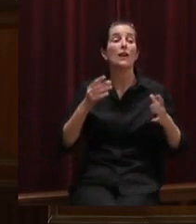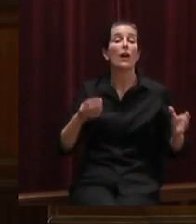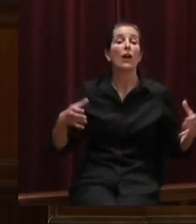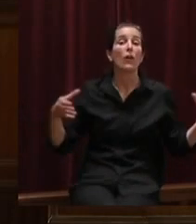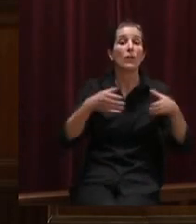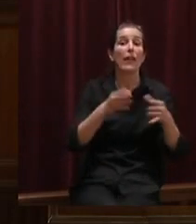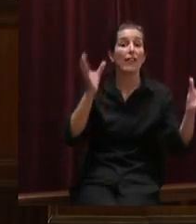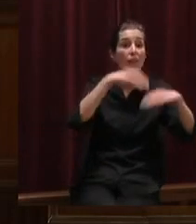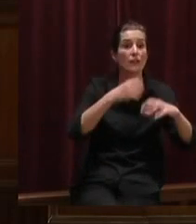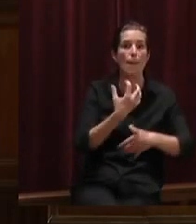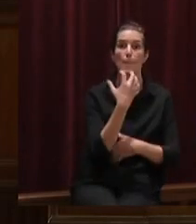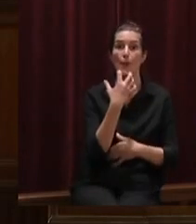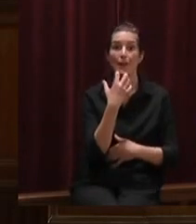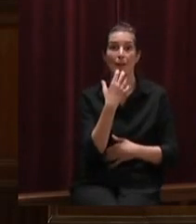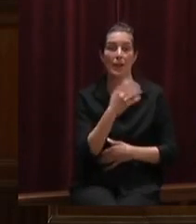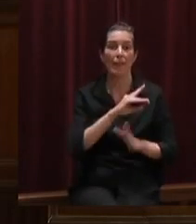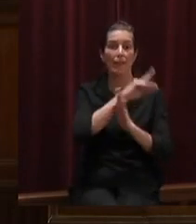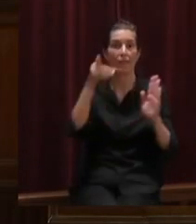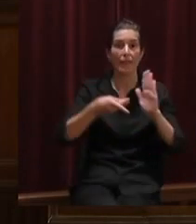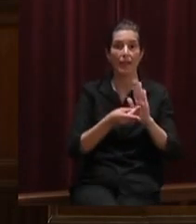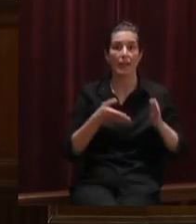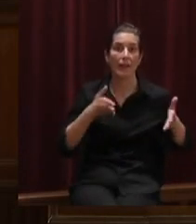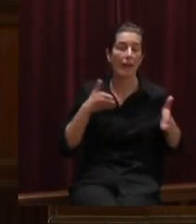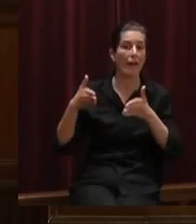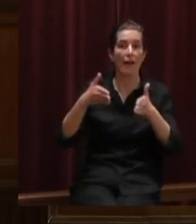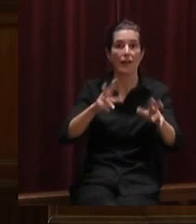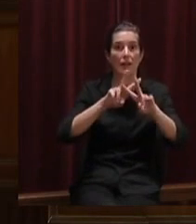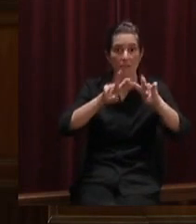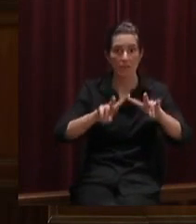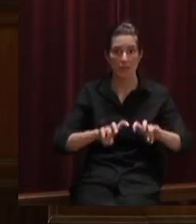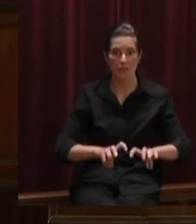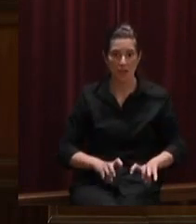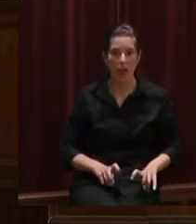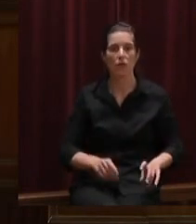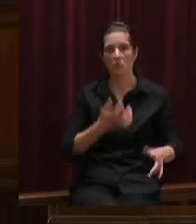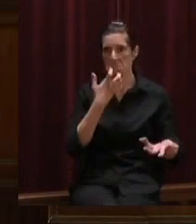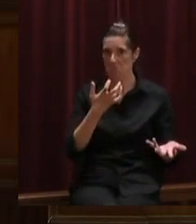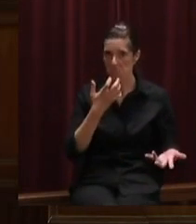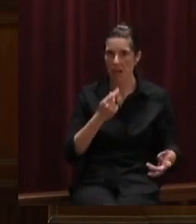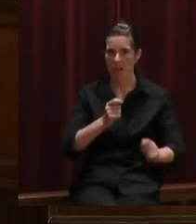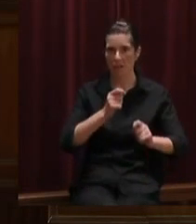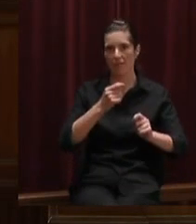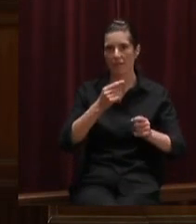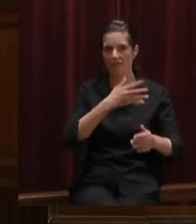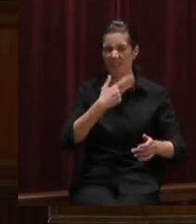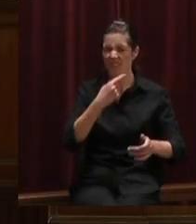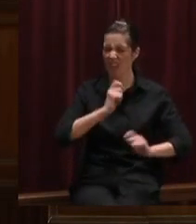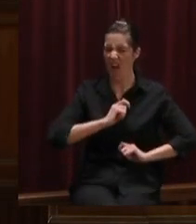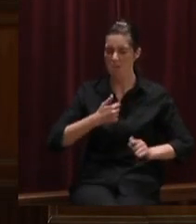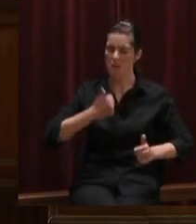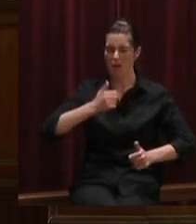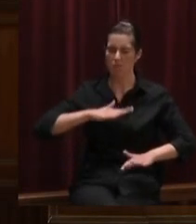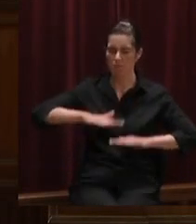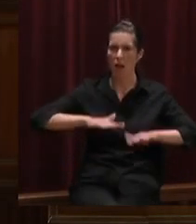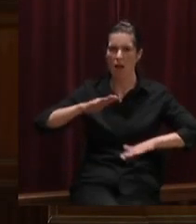amb iniciatives com el decret de carrera investigadora, cal fer més passes. Des de l'àmbit públic i des del privat, posant tots